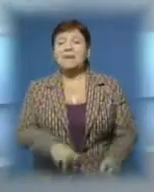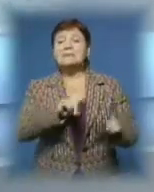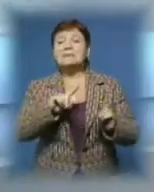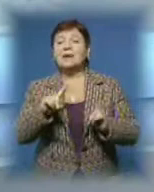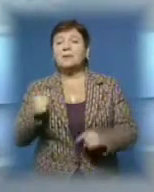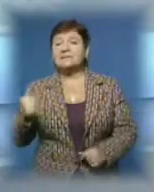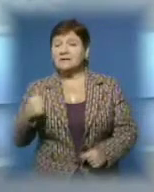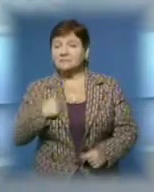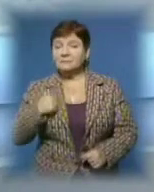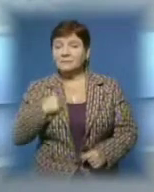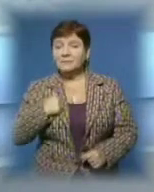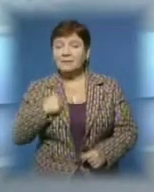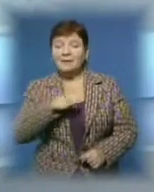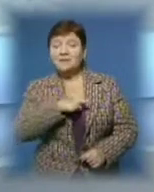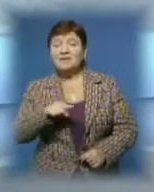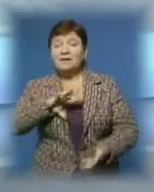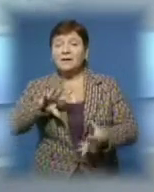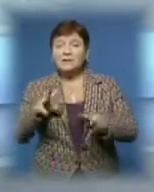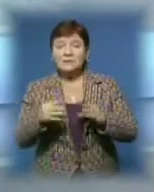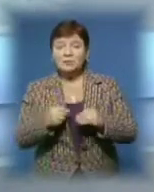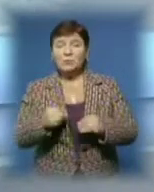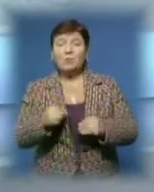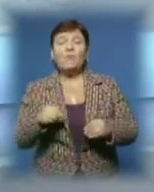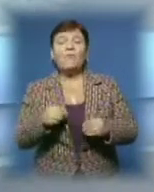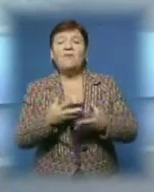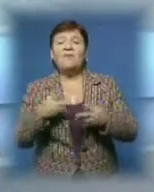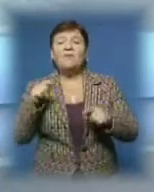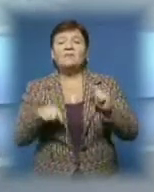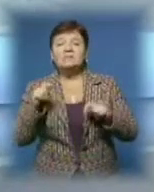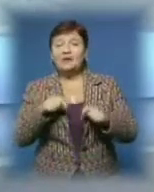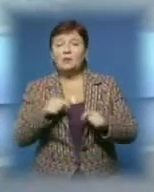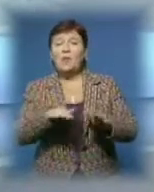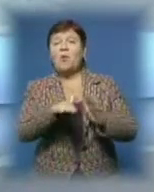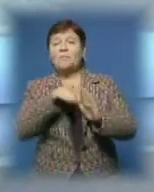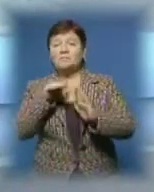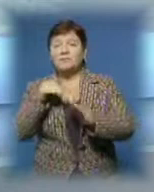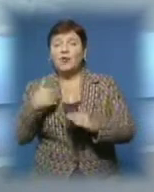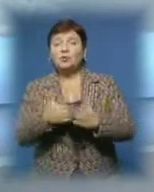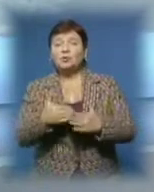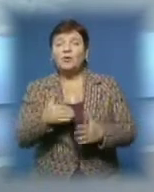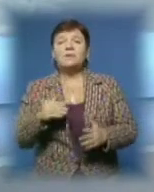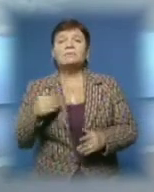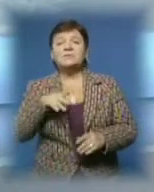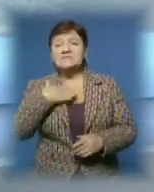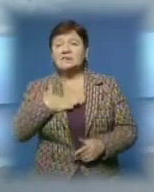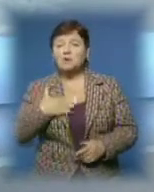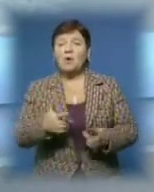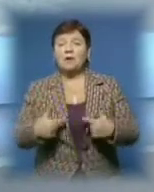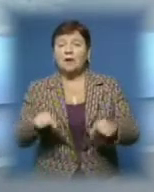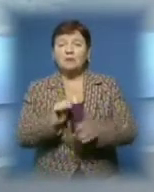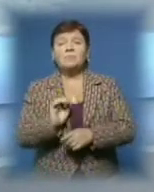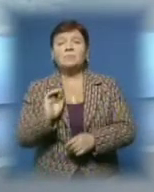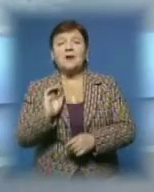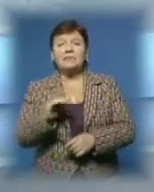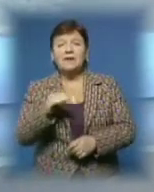Закарпатські військові підвели підсумки весняного призову та окреслили основні завдання на осінній. Навесні до українського війська з нашого краю відправили